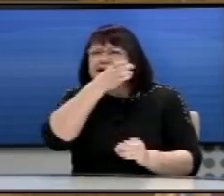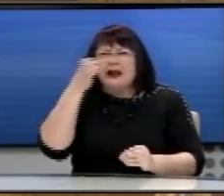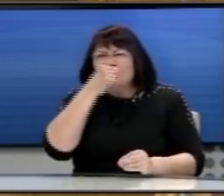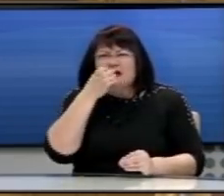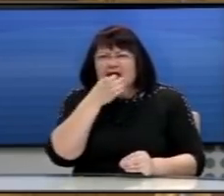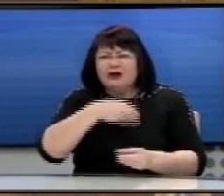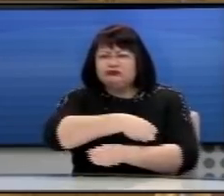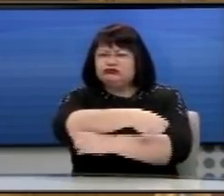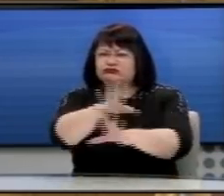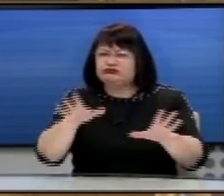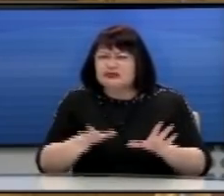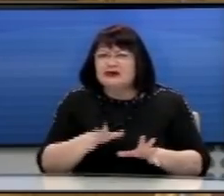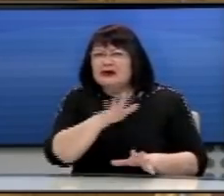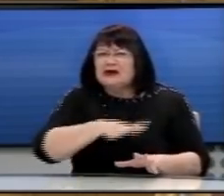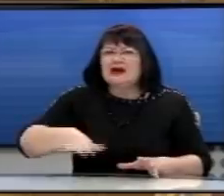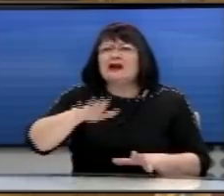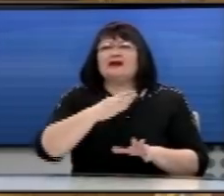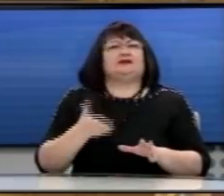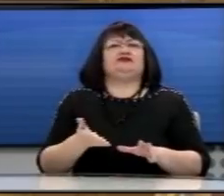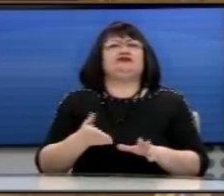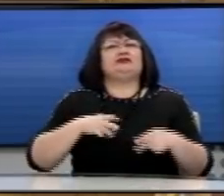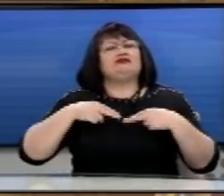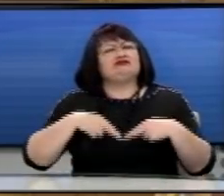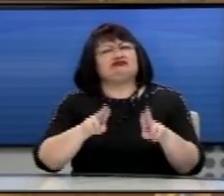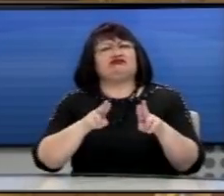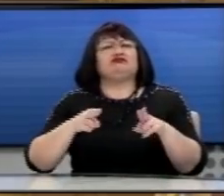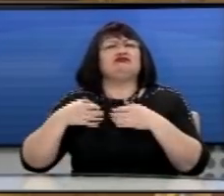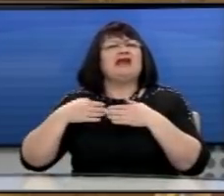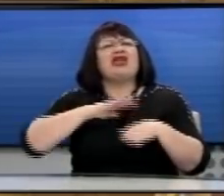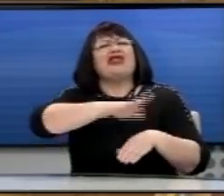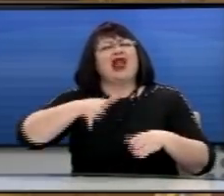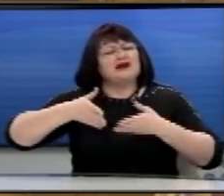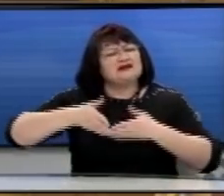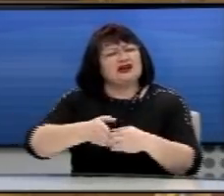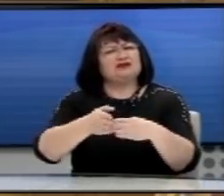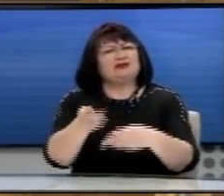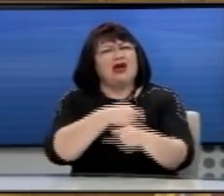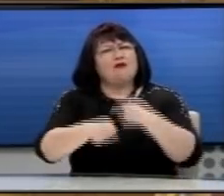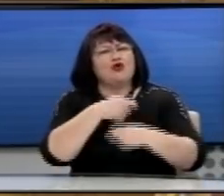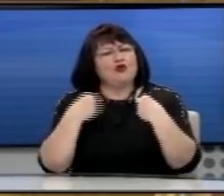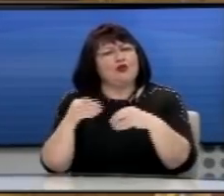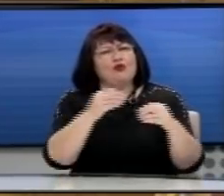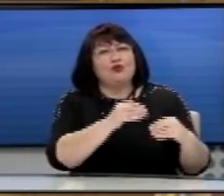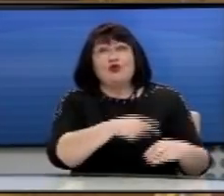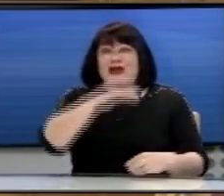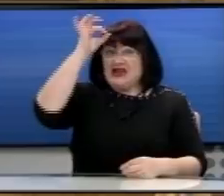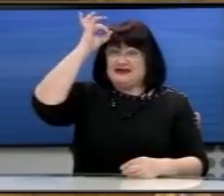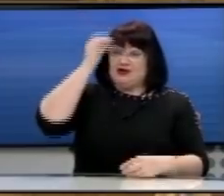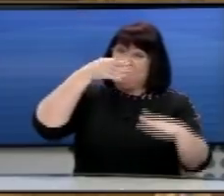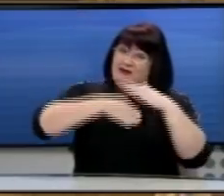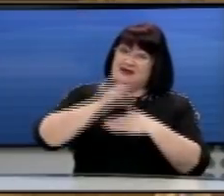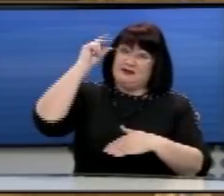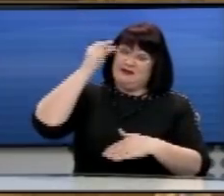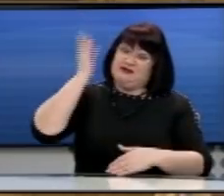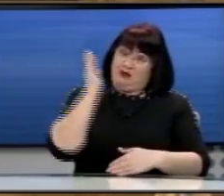στην Ελλάδα μέσα από θαλάσσιους και χερσαίους δρόμους θα τους αντιμετωπίσει το νέο σώμα καταστολής που θέλετε να ιδρύσετε